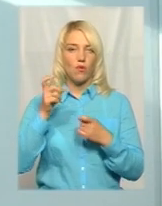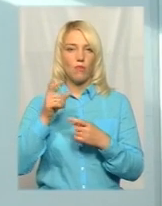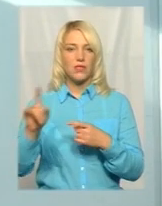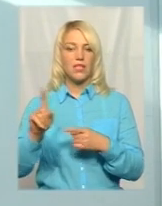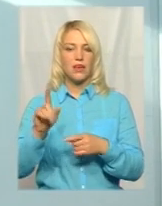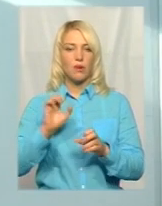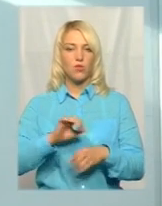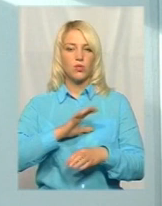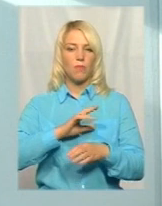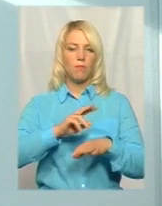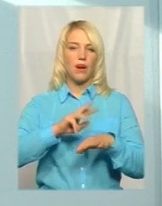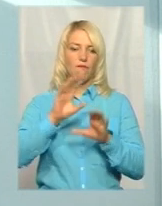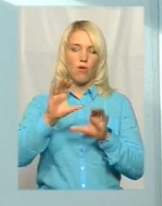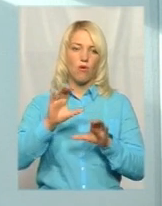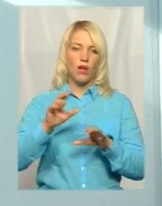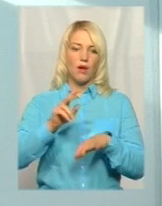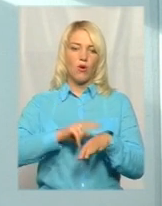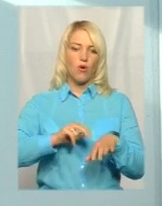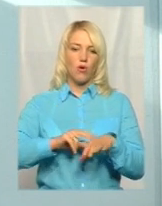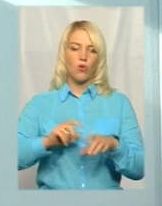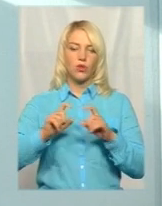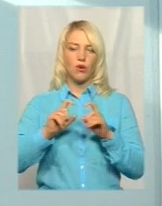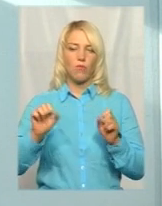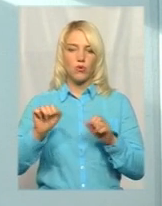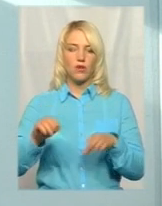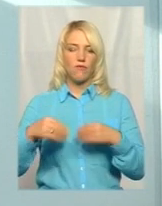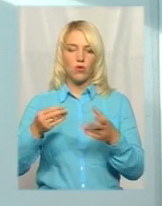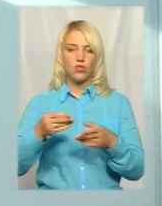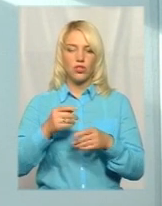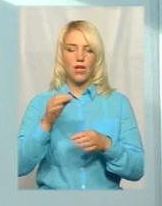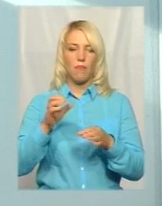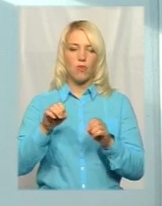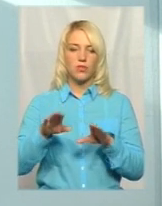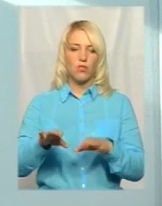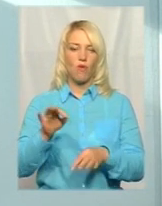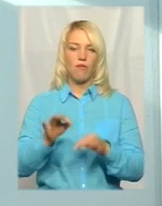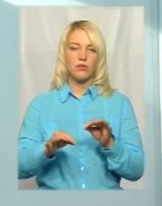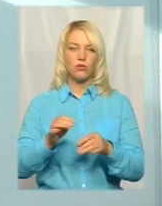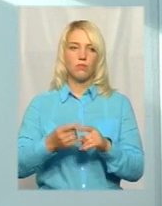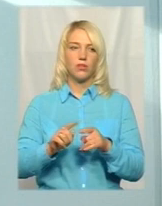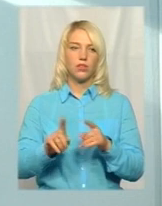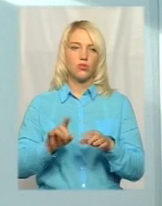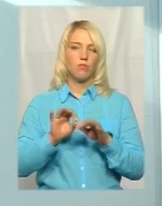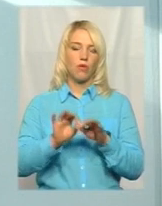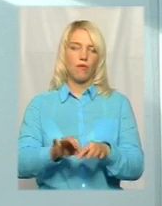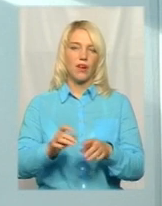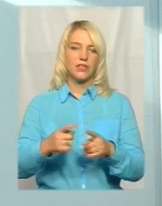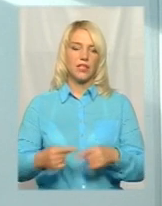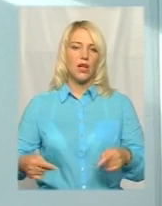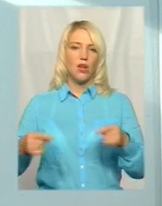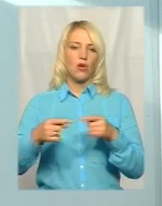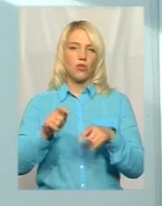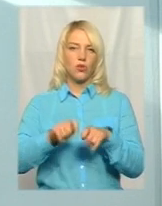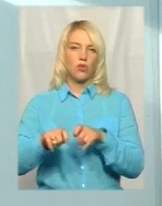надходить з правоохоронних органів, можливо, доручення суду, постанова суду про те, щоб провести певний контрольний